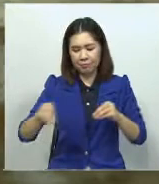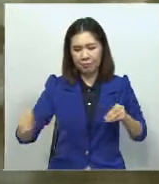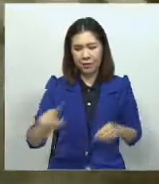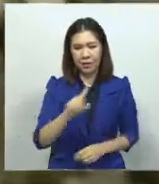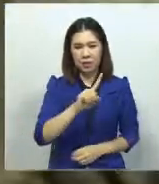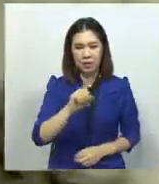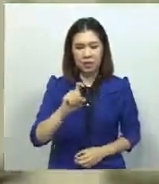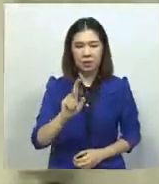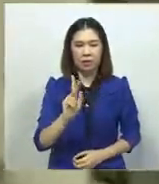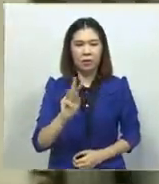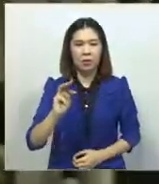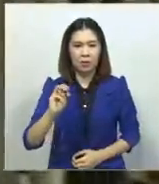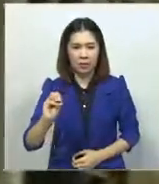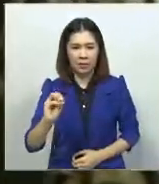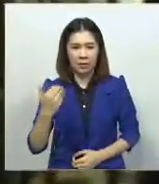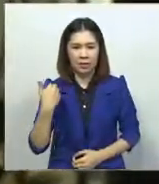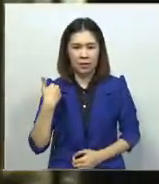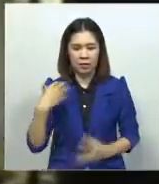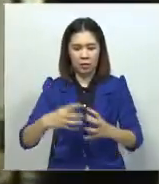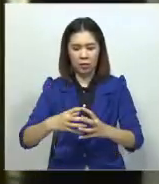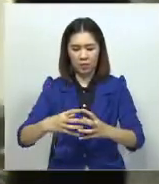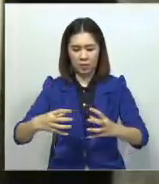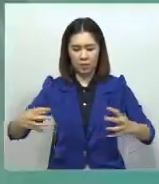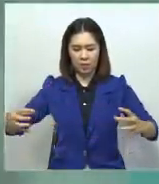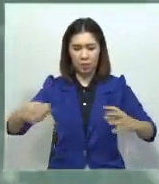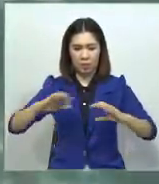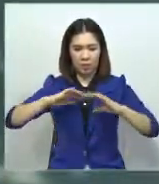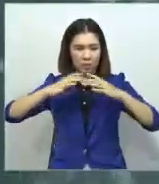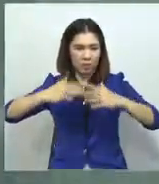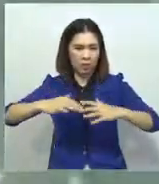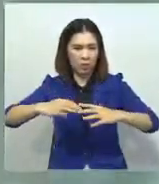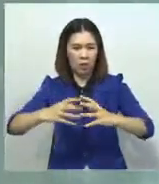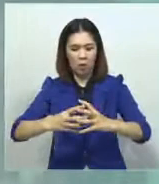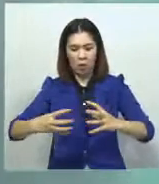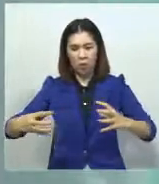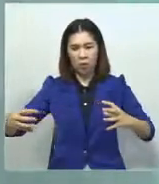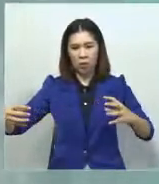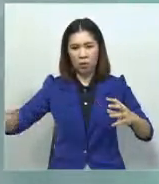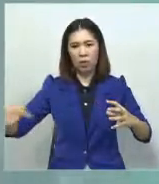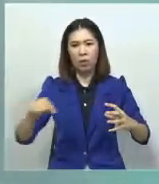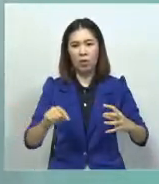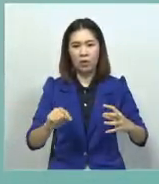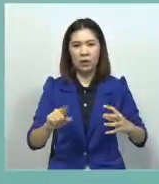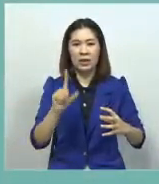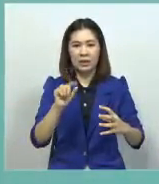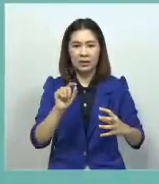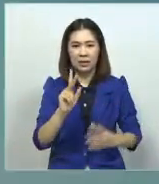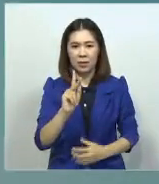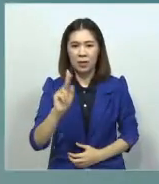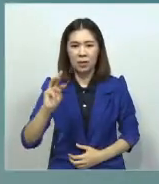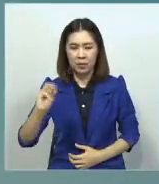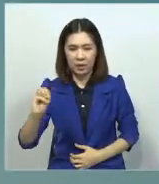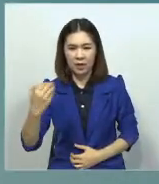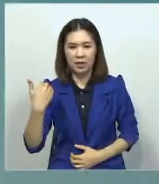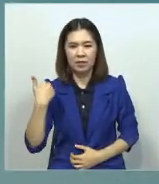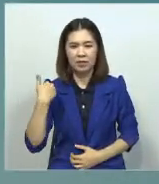100กิโลเมตรและส่งผ่านท่อลอดใต้ทะเลเป็นระยะทางกว่า20กิโลเมตรสู่เกาะสมุยซึ่งได้มีการทำประชา